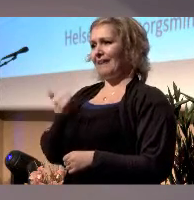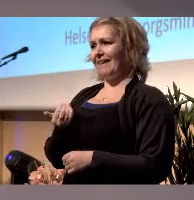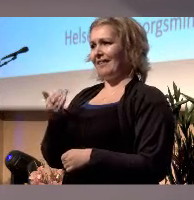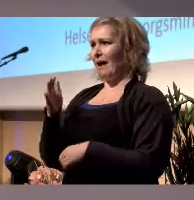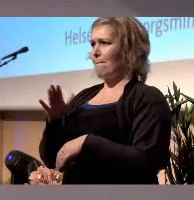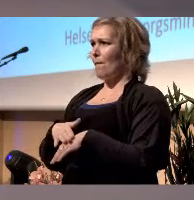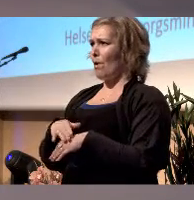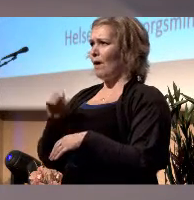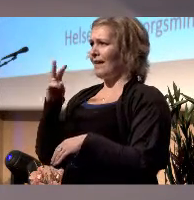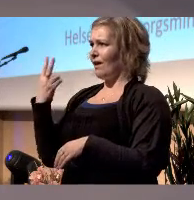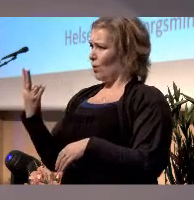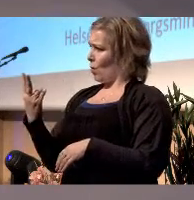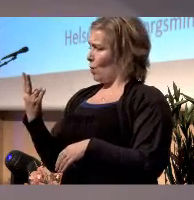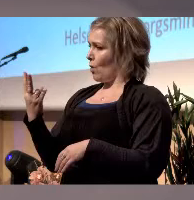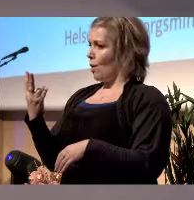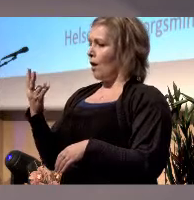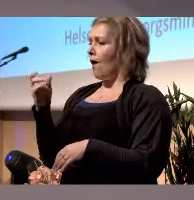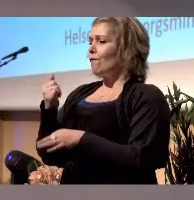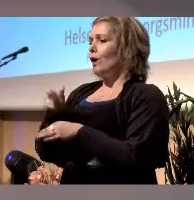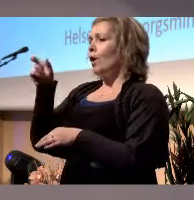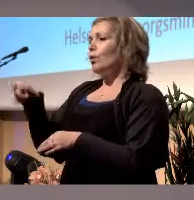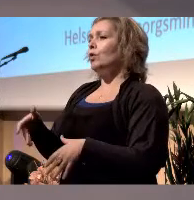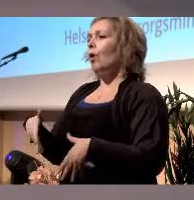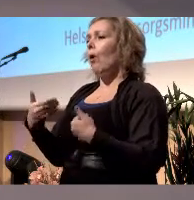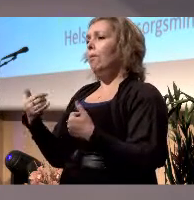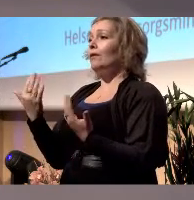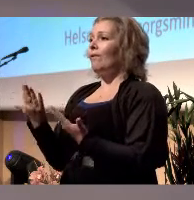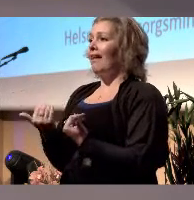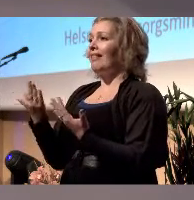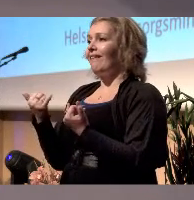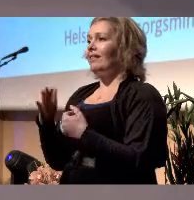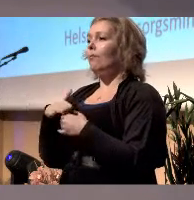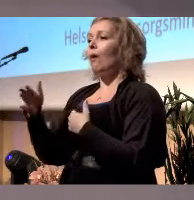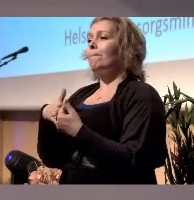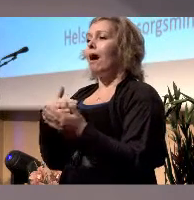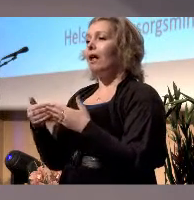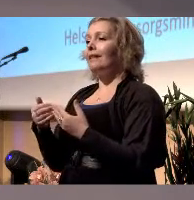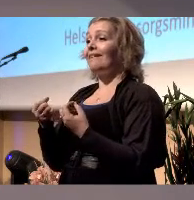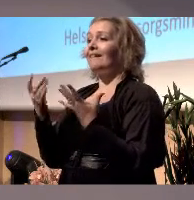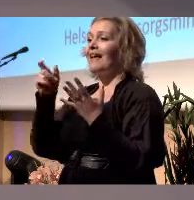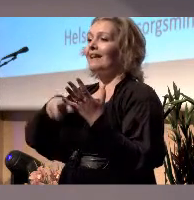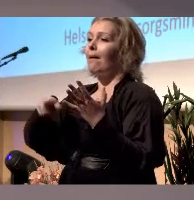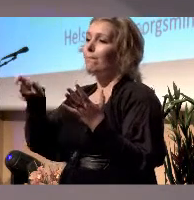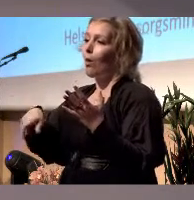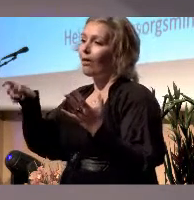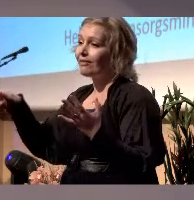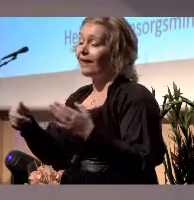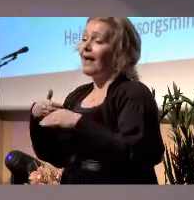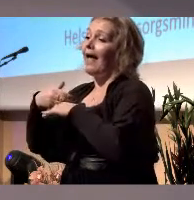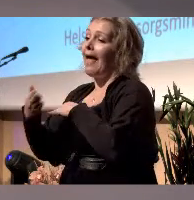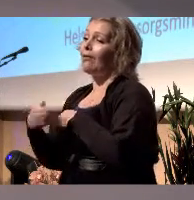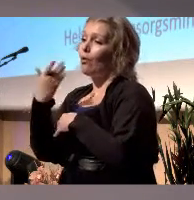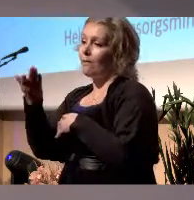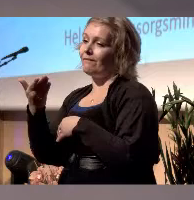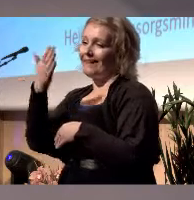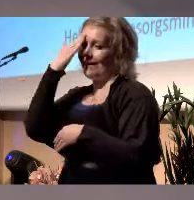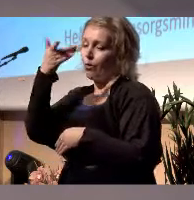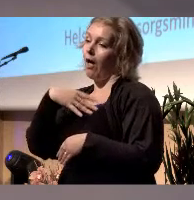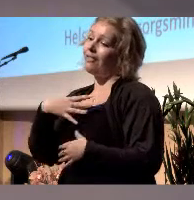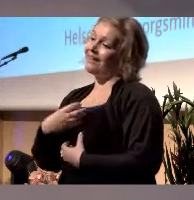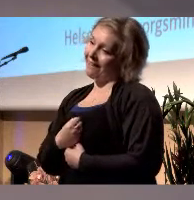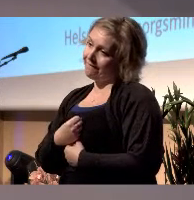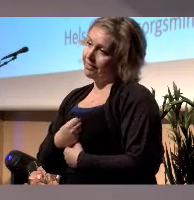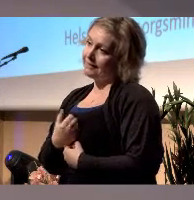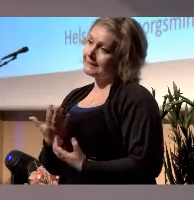på TV 2 hvordan hun opplevde å vente på behandling i flere måneder etter at hun fikk vite at hun hadde